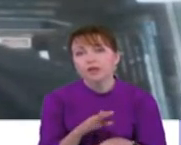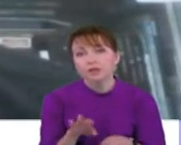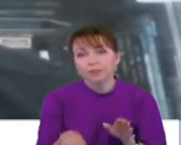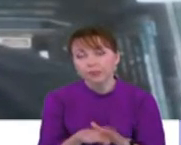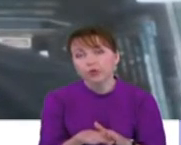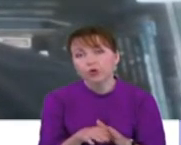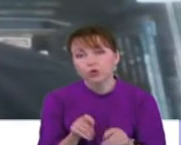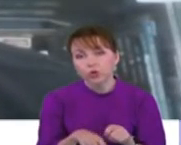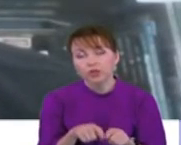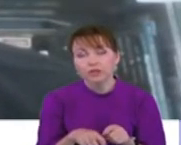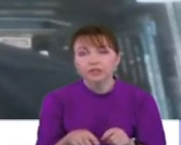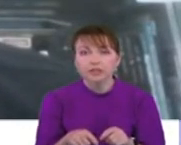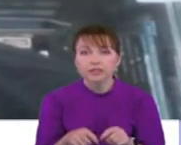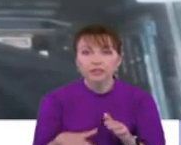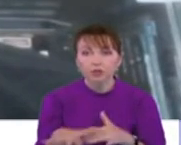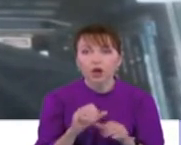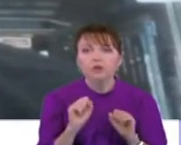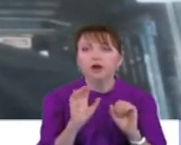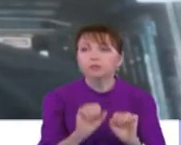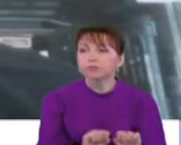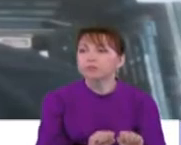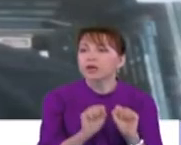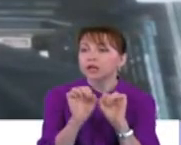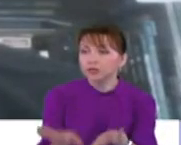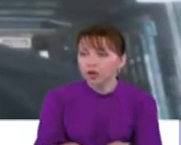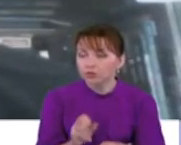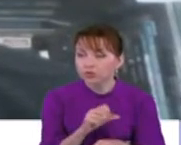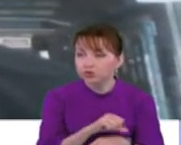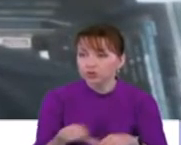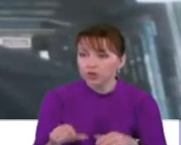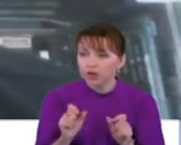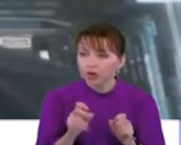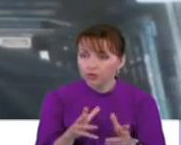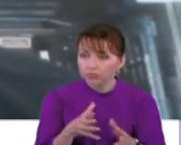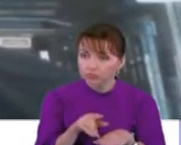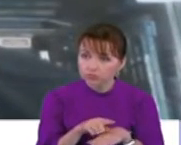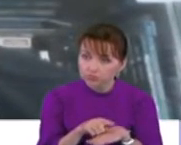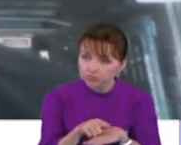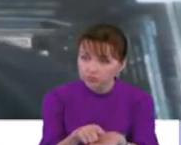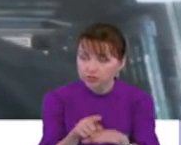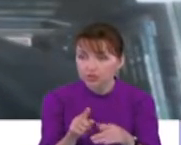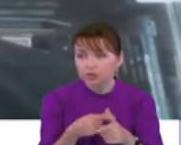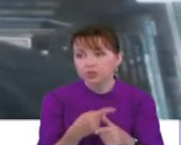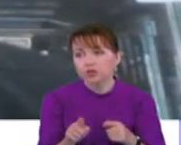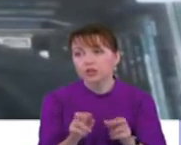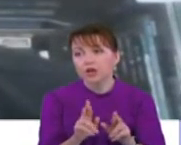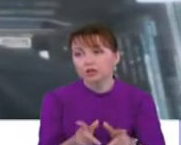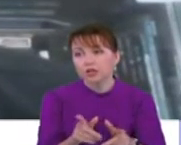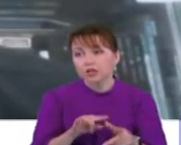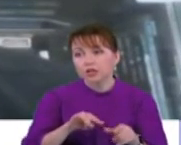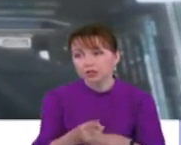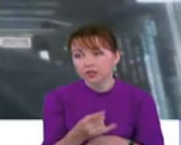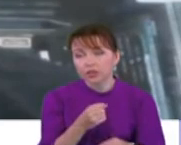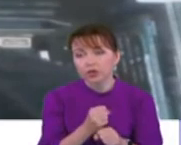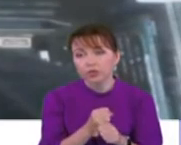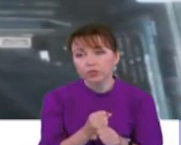територіях. А як вони її перекидають на ці непідконтрольні території? Своїм ходом? Чи там дірки просто в